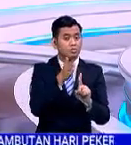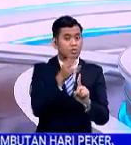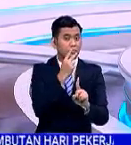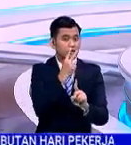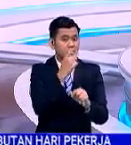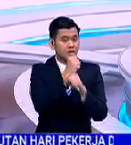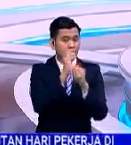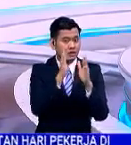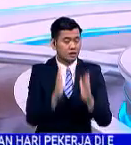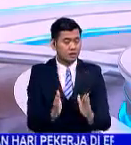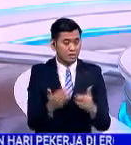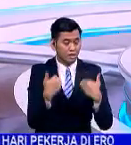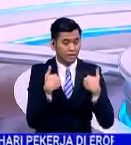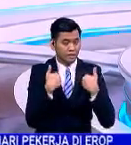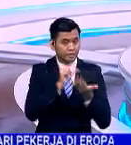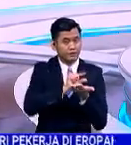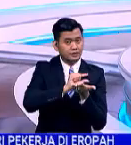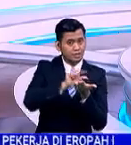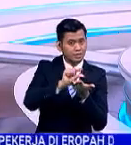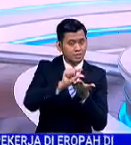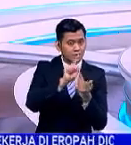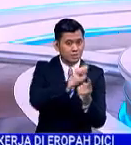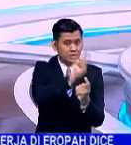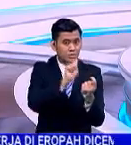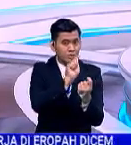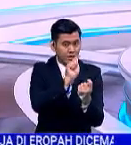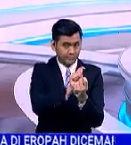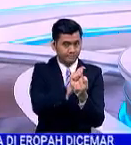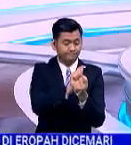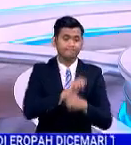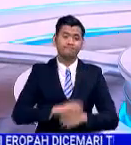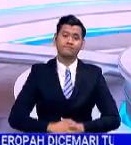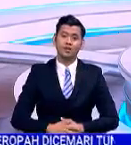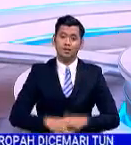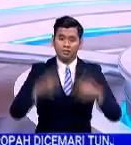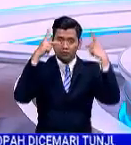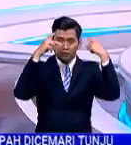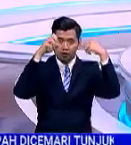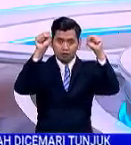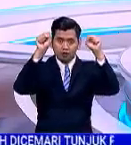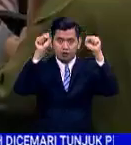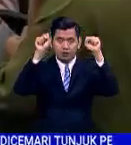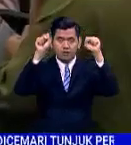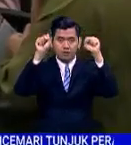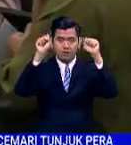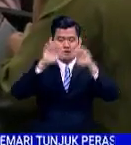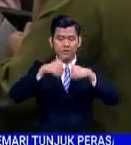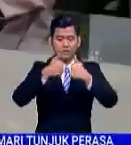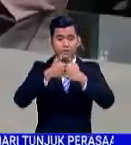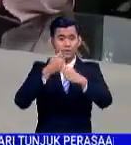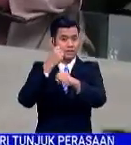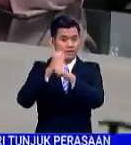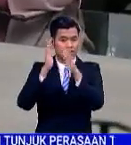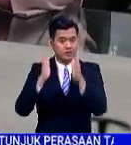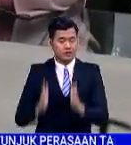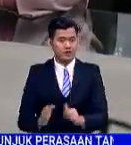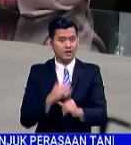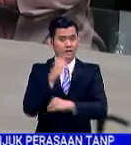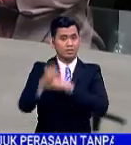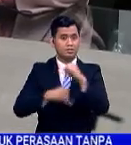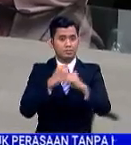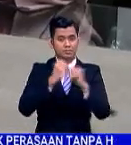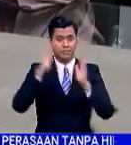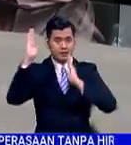memastikan pekerja menikmati gaji yang setimpal. Presiden Majlis Rangkaian Kesatuan Sekerja Antarabangsa